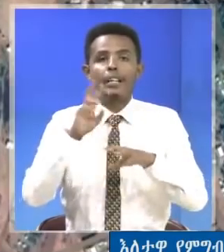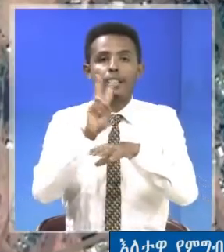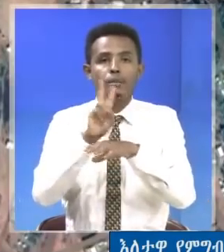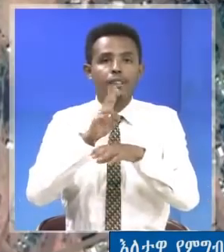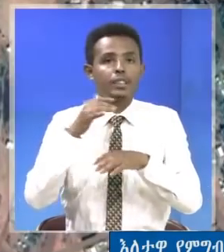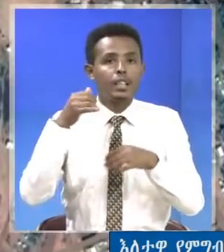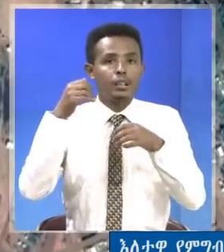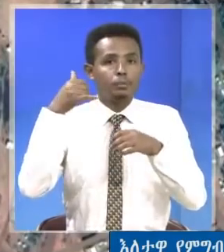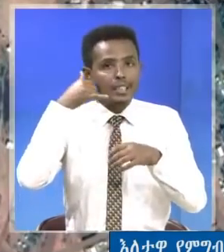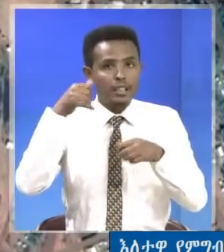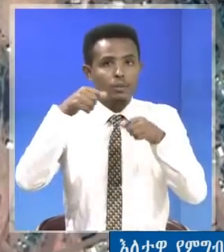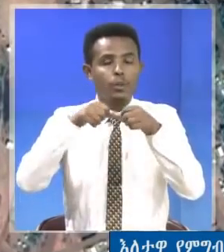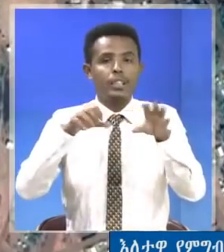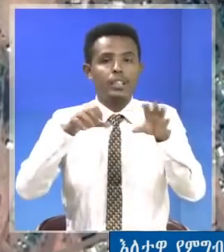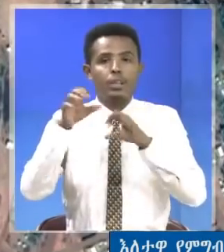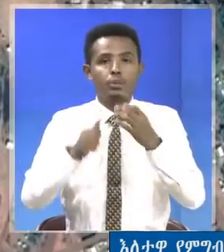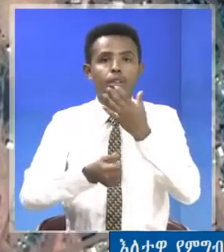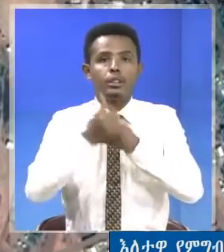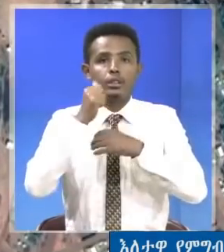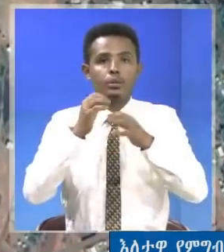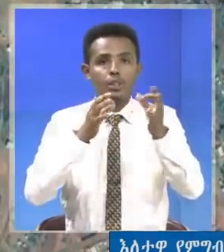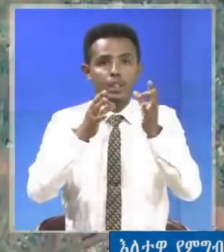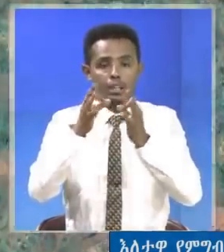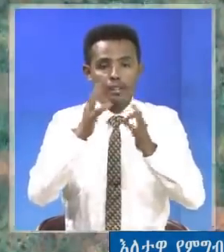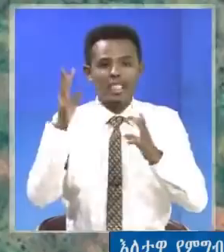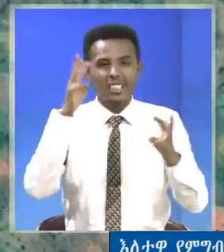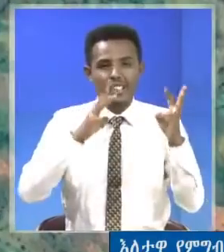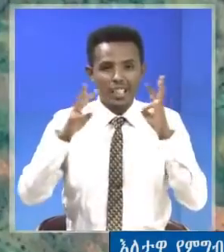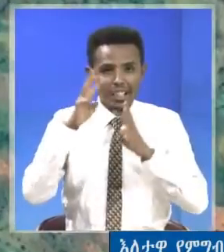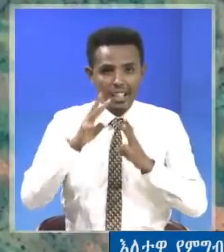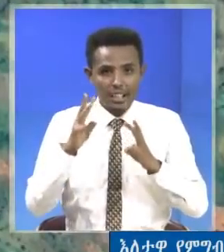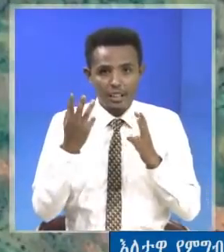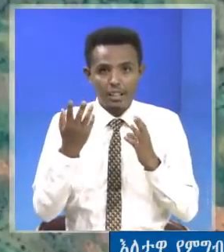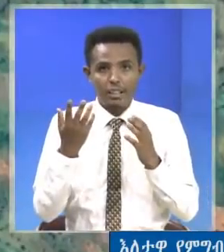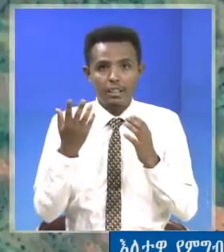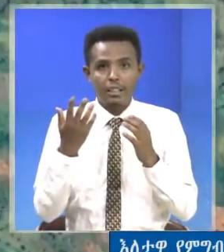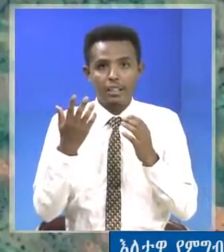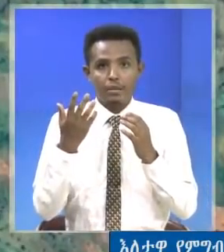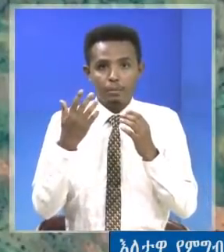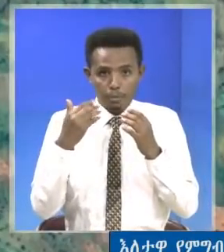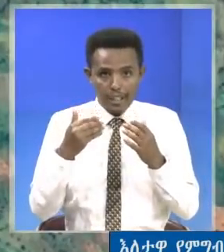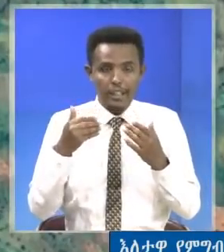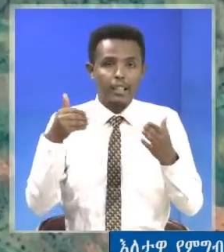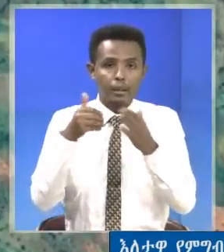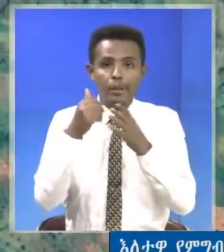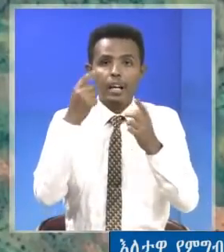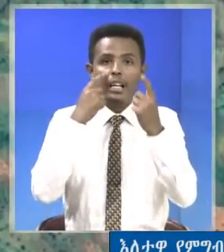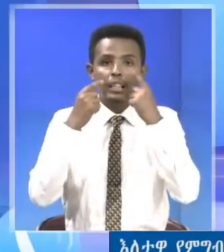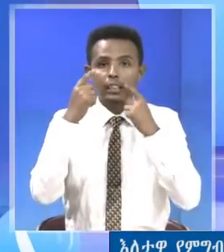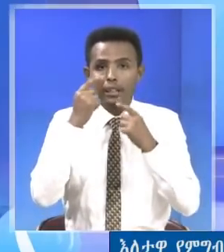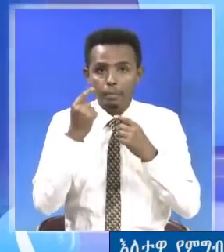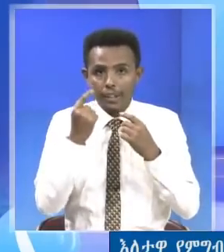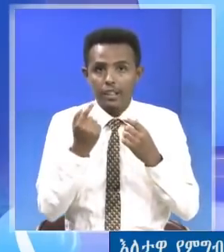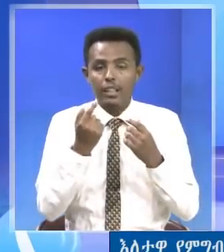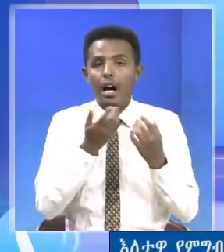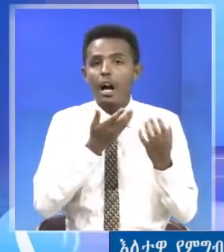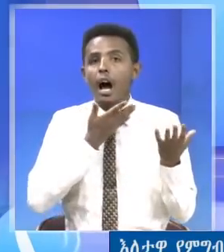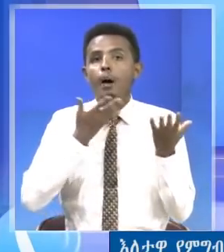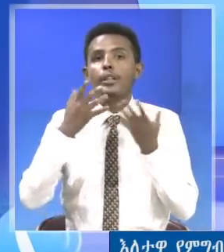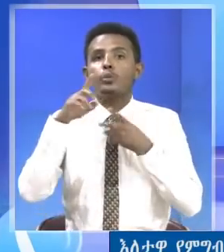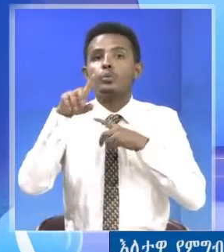በስልክ ቆይታ ያደረጉ ተጠቂዎች ገልጸዋል። የተቸገርንበትን ያለቀስንበትን በቅርብ መጥቶ እንደው አቤቱታ የሚሰማን